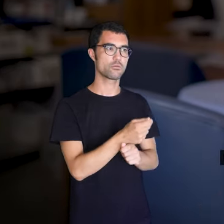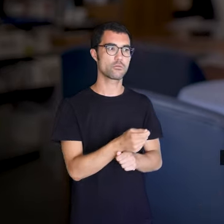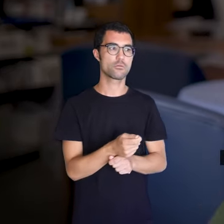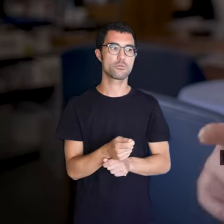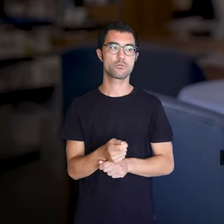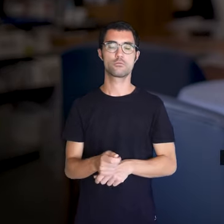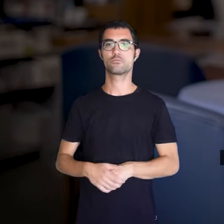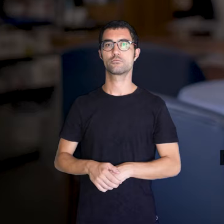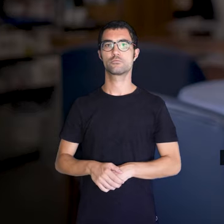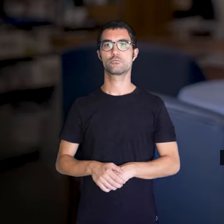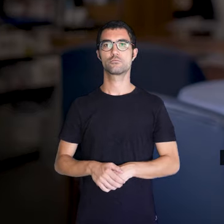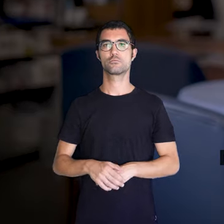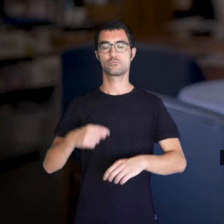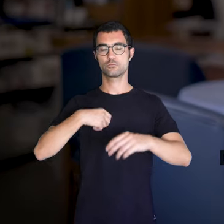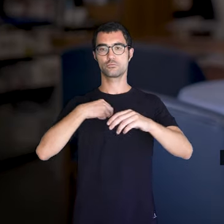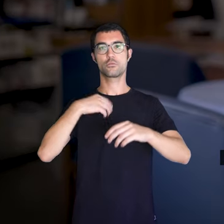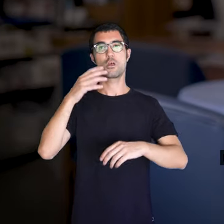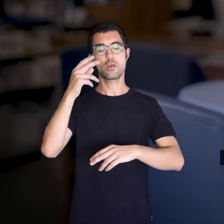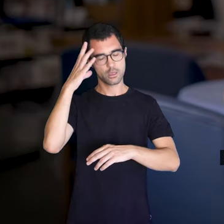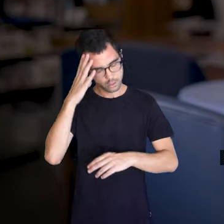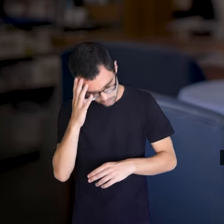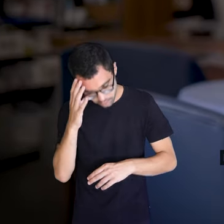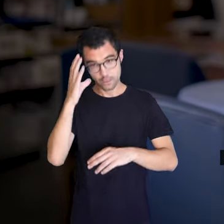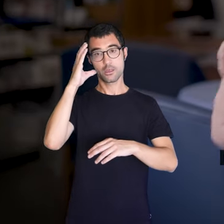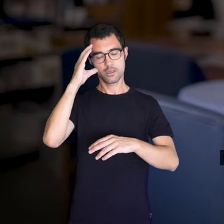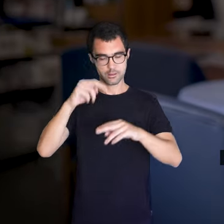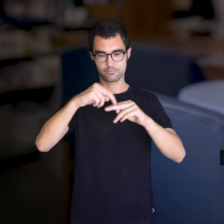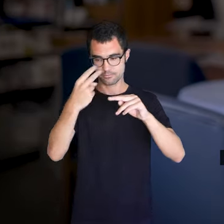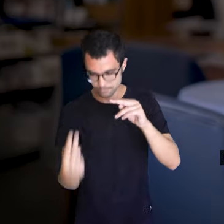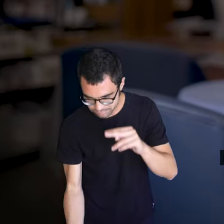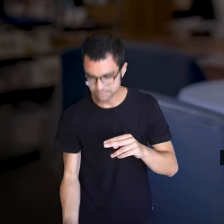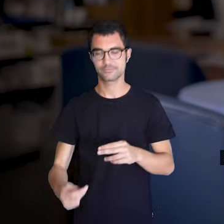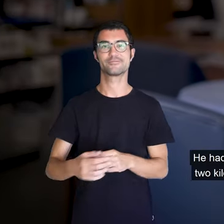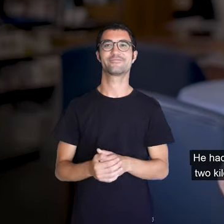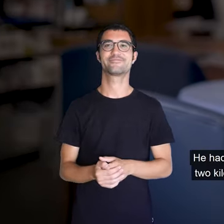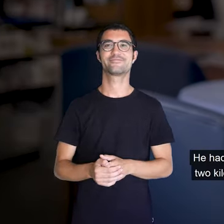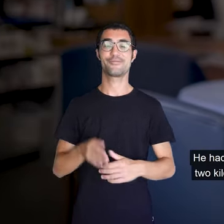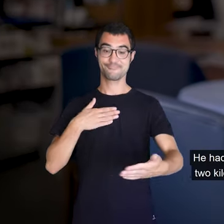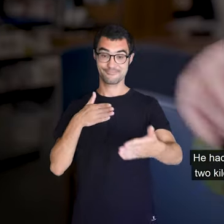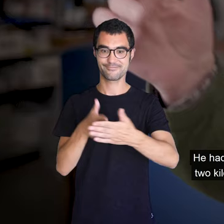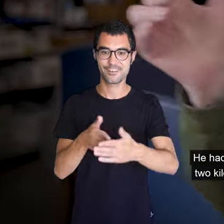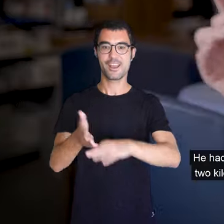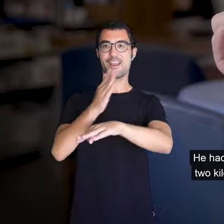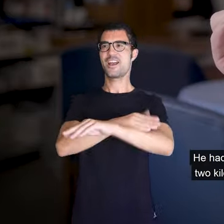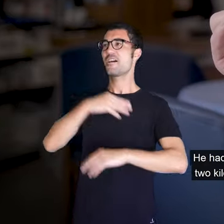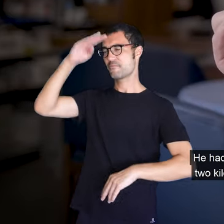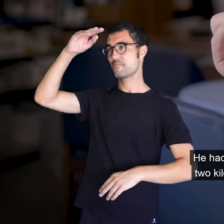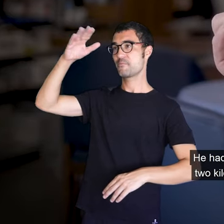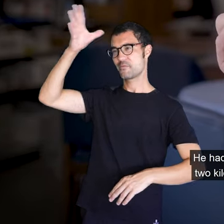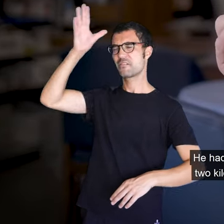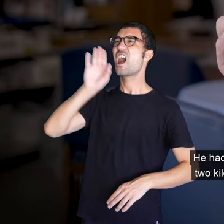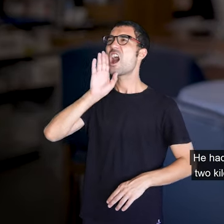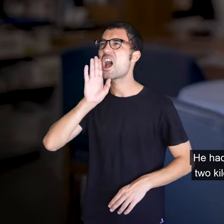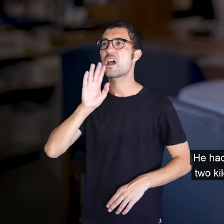fom pegava en terra, de son. I antes d'envestir el vaig cridar. Ell havia dormit pentura dues hores